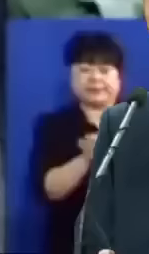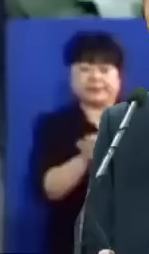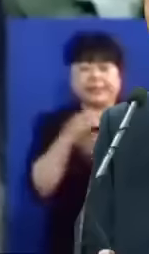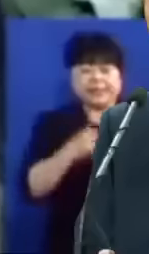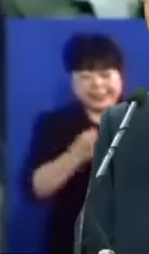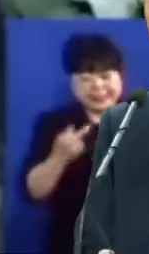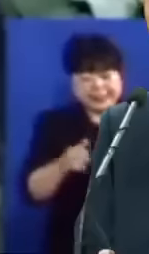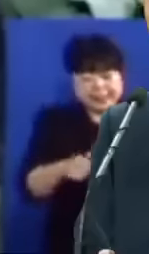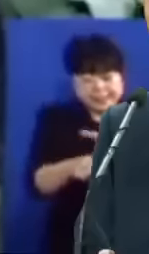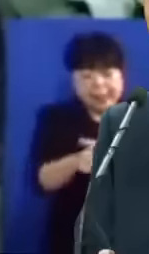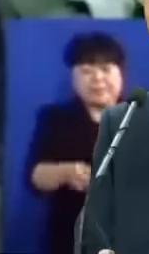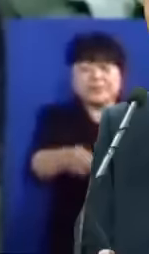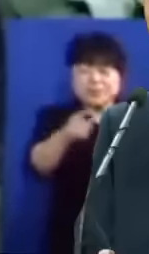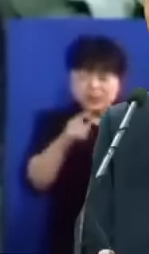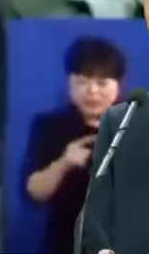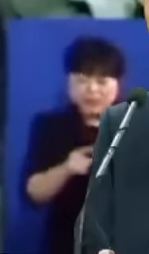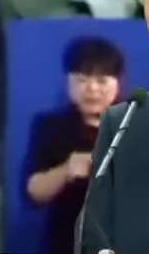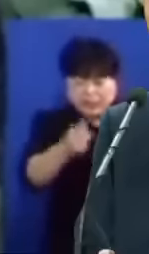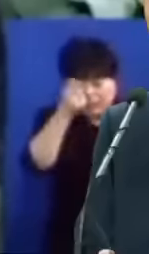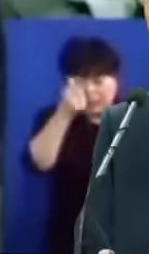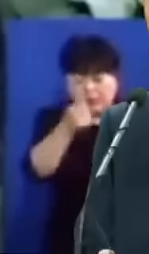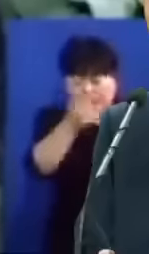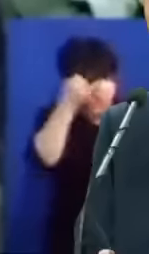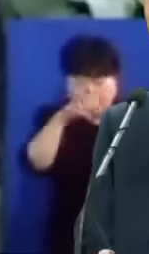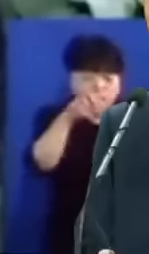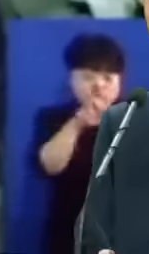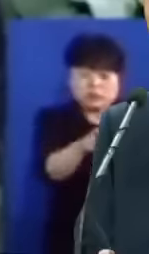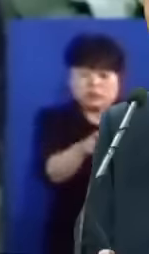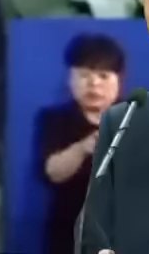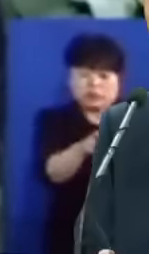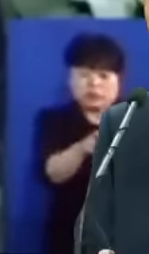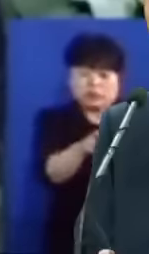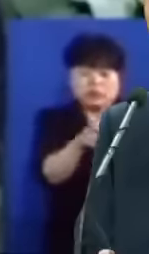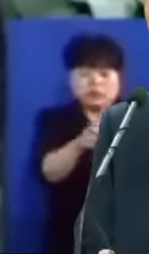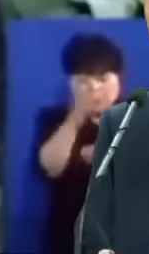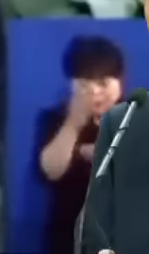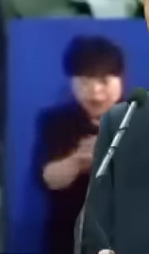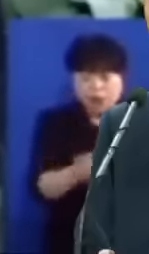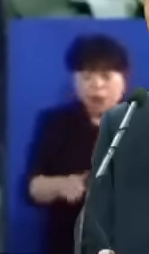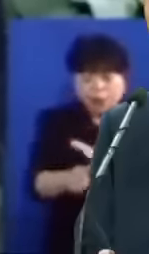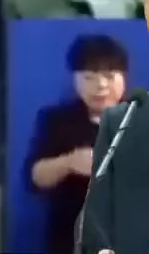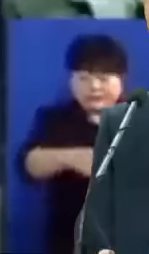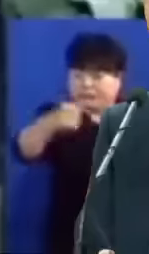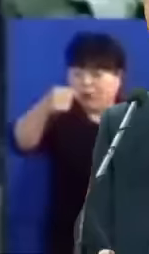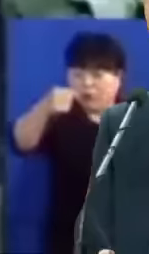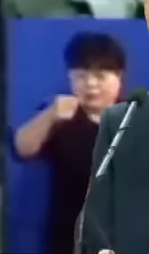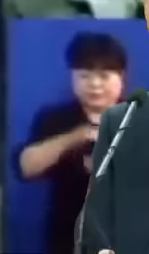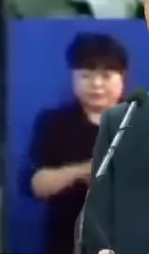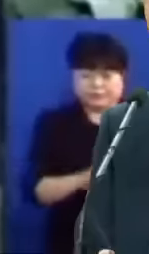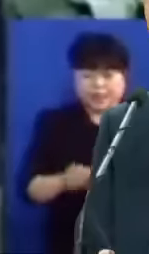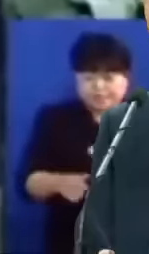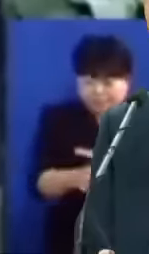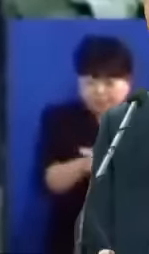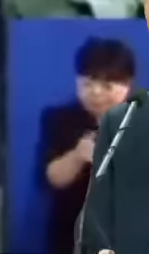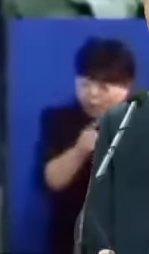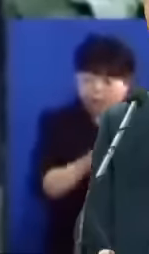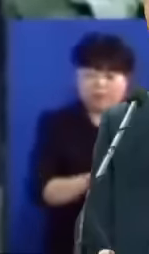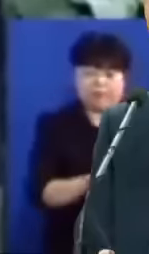에덴 동산에 뱀이 들어와서 아담과 하와를 물어버렸지 않습니까? 이제 물리지 말고 뱀을 집으라고 한 것입니다. 그 뱀이